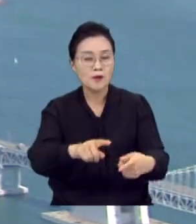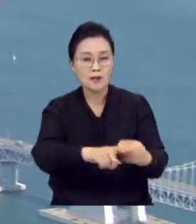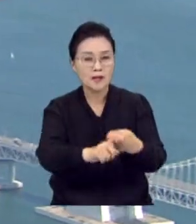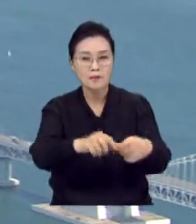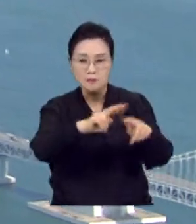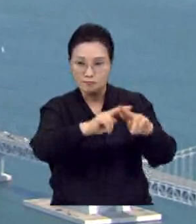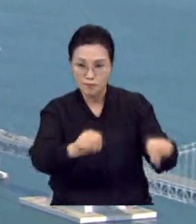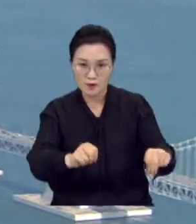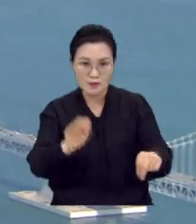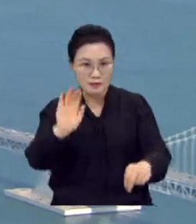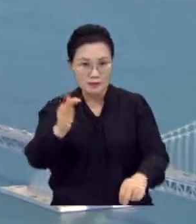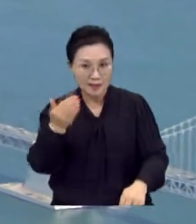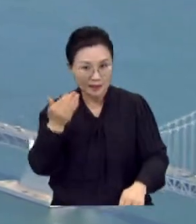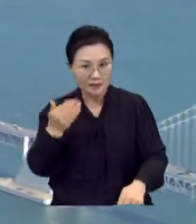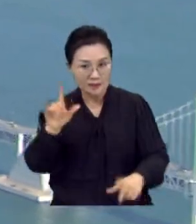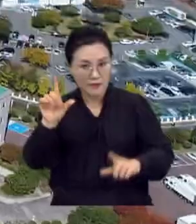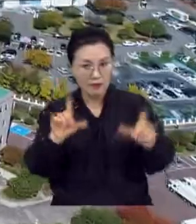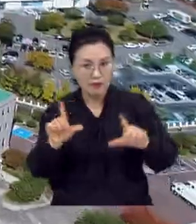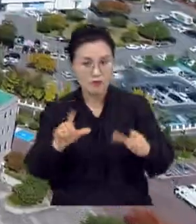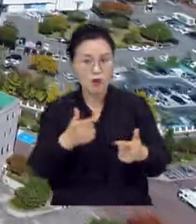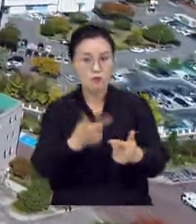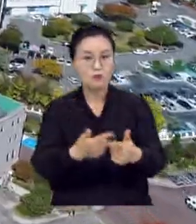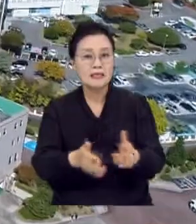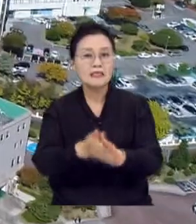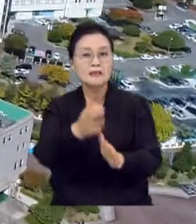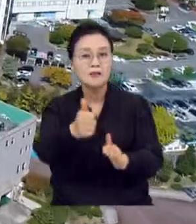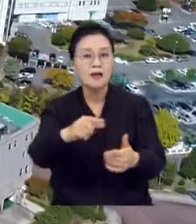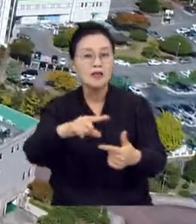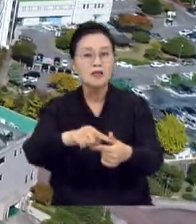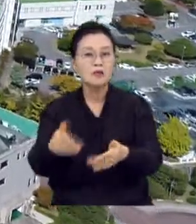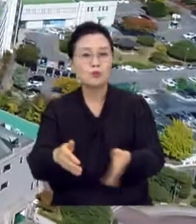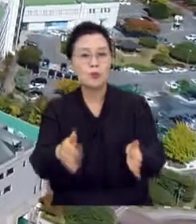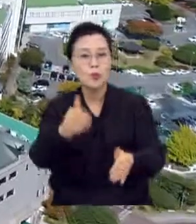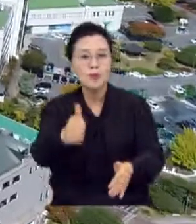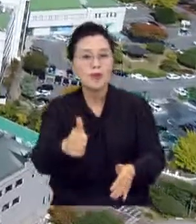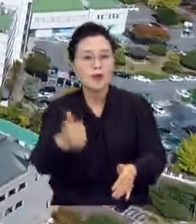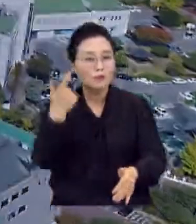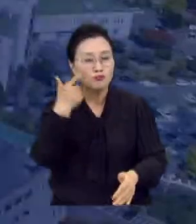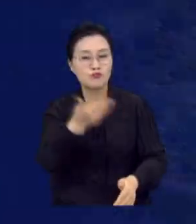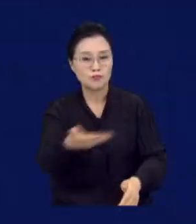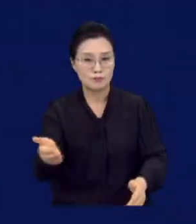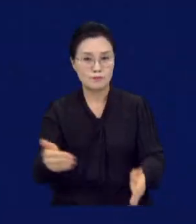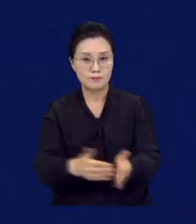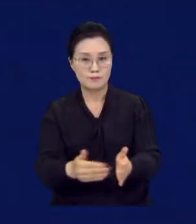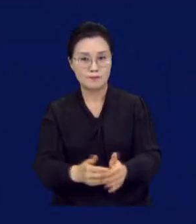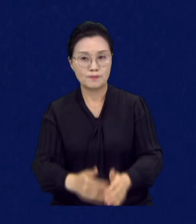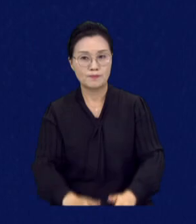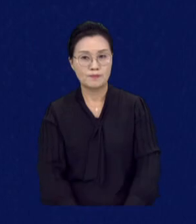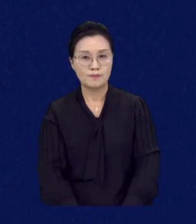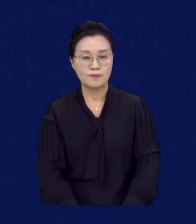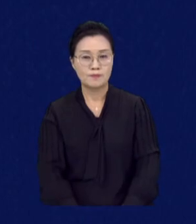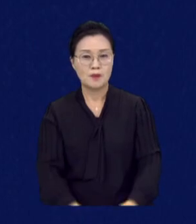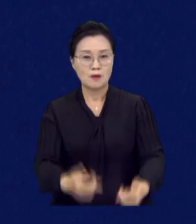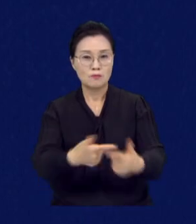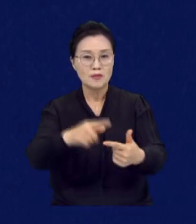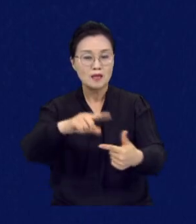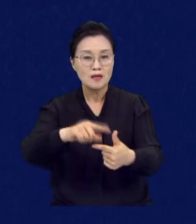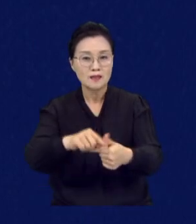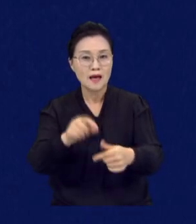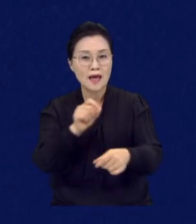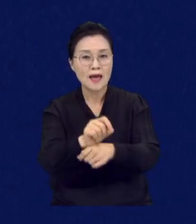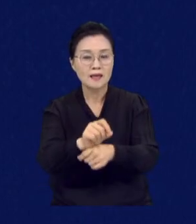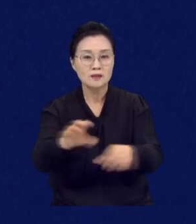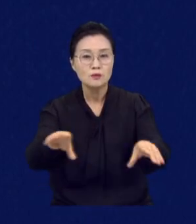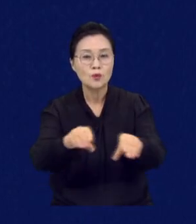기정사실화된 최근 상황에서 이번에는 부산시민과 경남도민 모두의 여론을 살폈습니다 부작용담